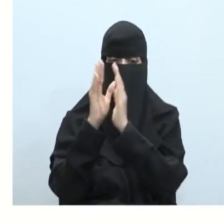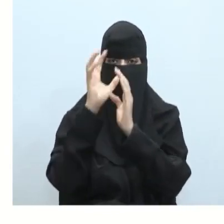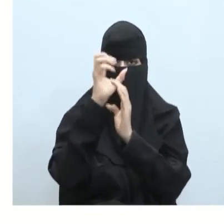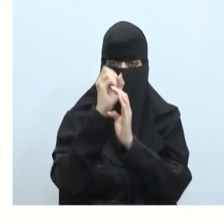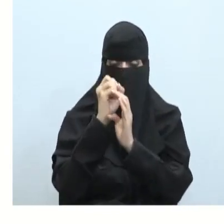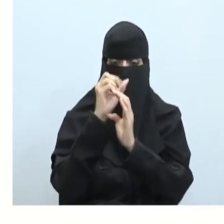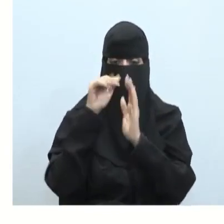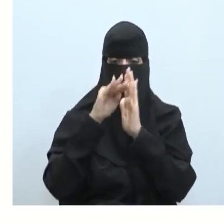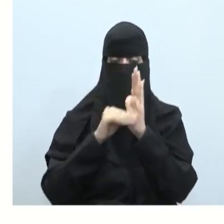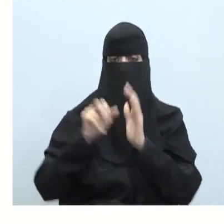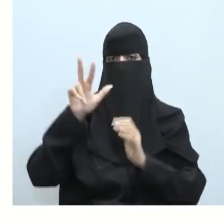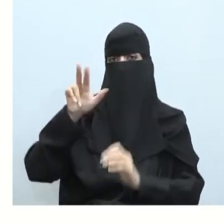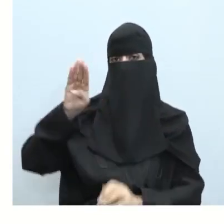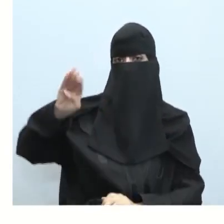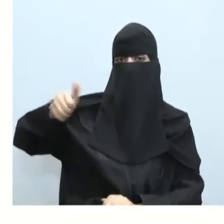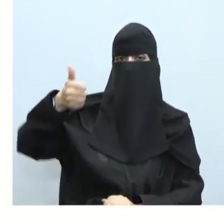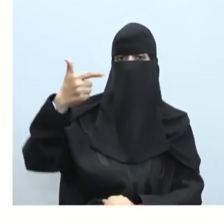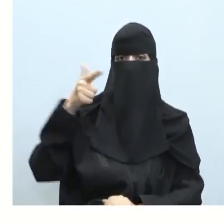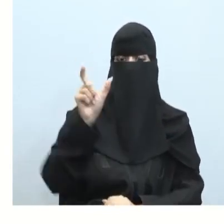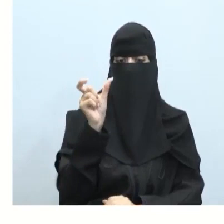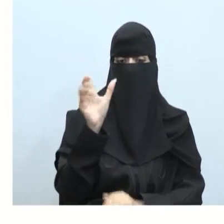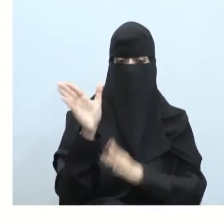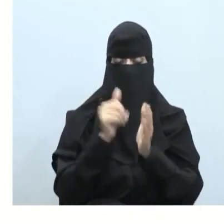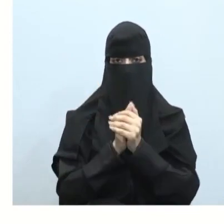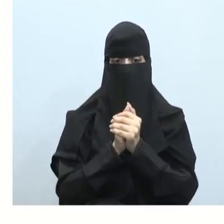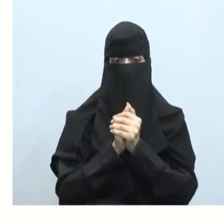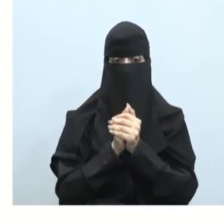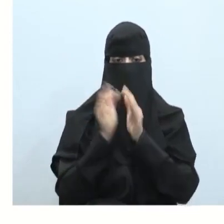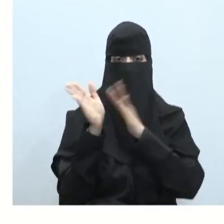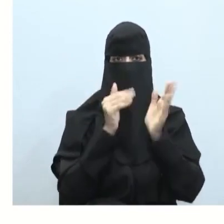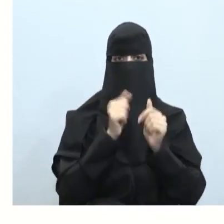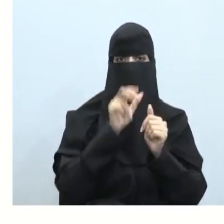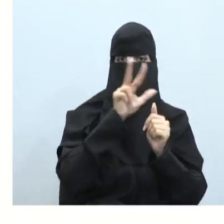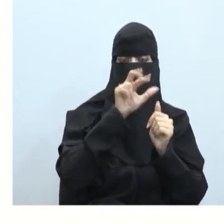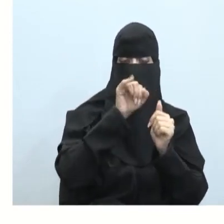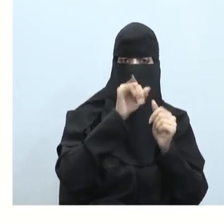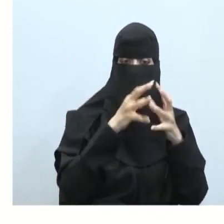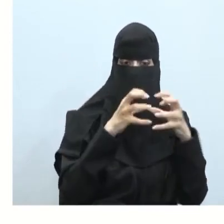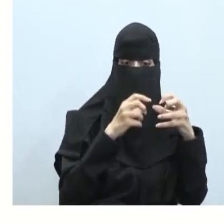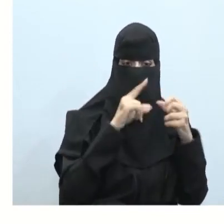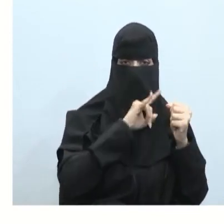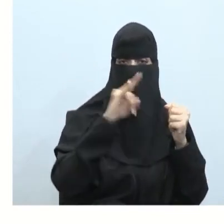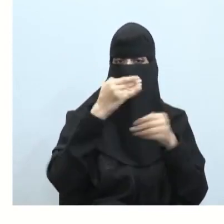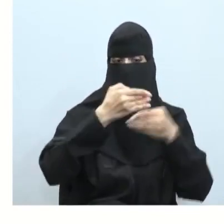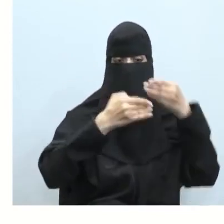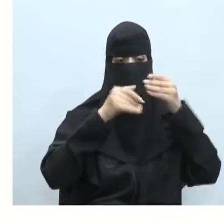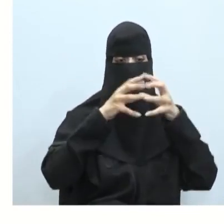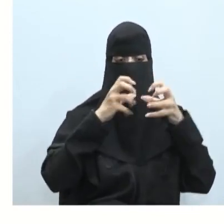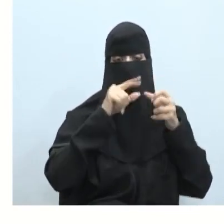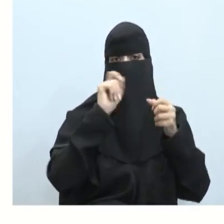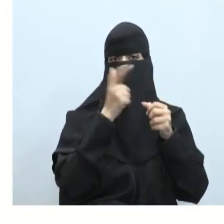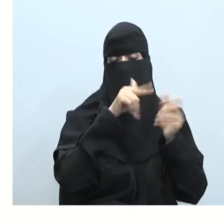المفسر لا ينشئ ملف برنامج يسمى برنامج الكائن مباشره يحول الى لغه العالم ولكن لا ينشئ هذا